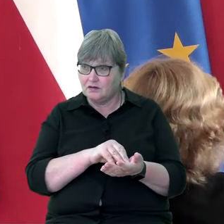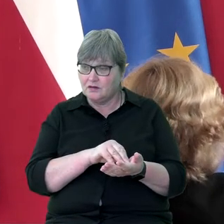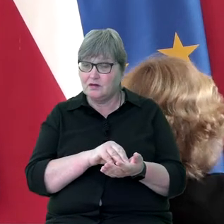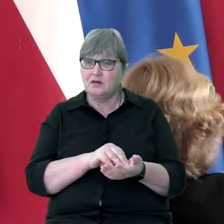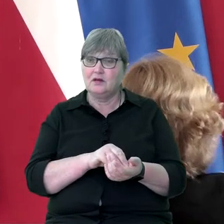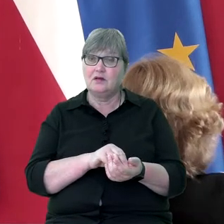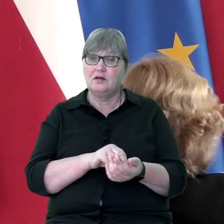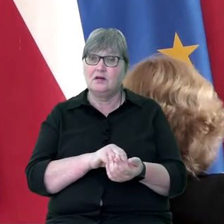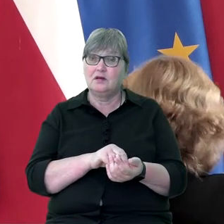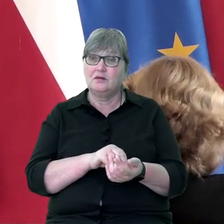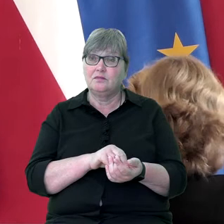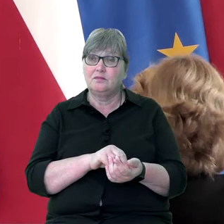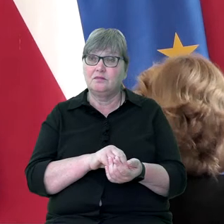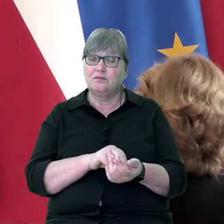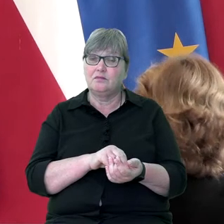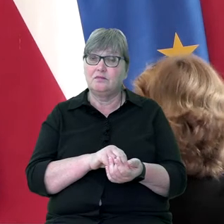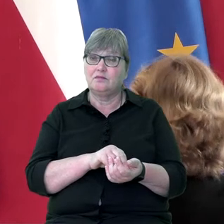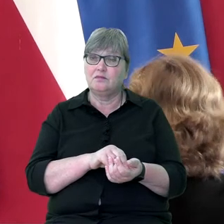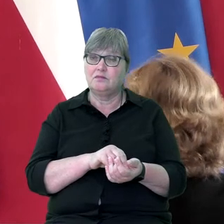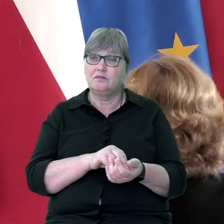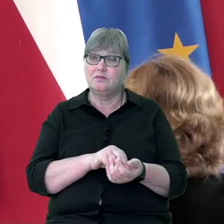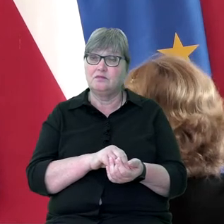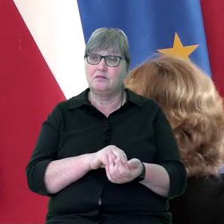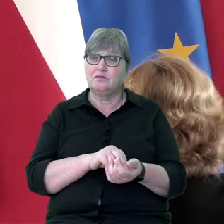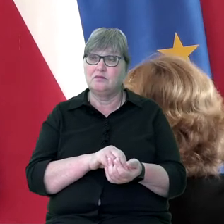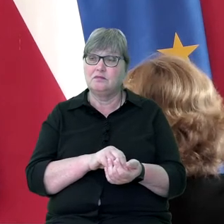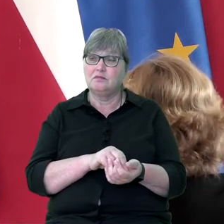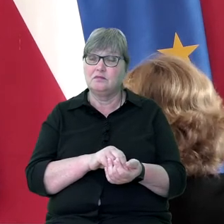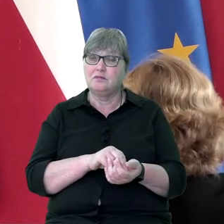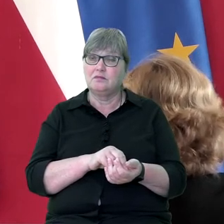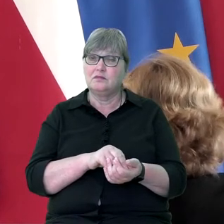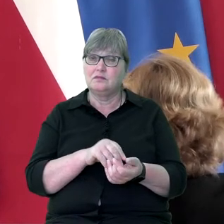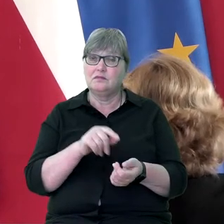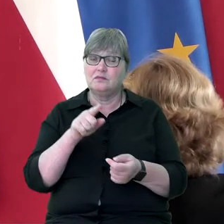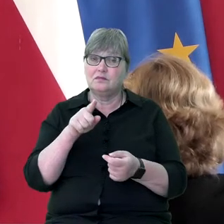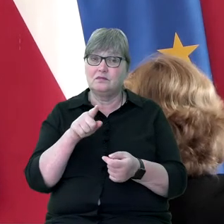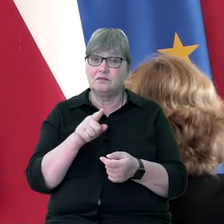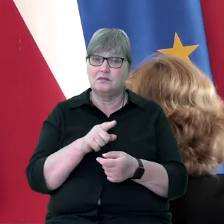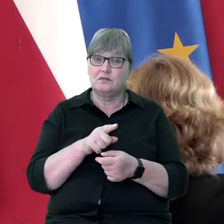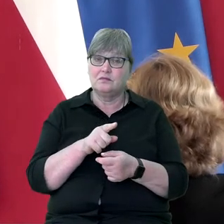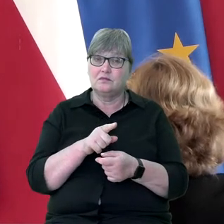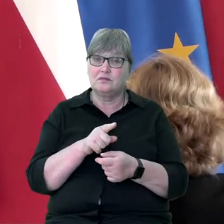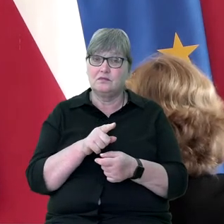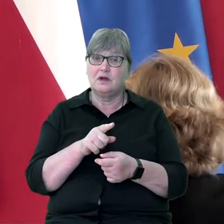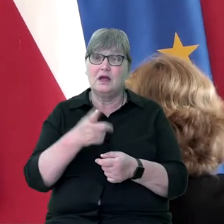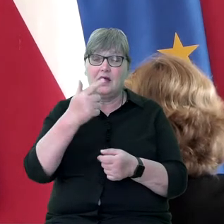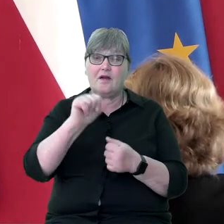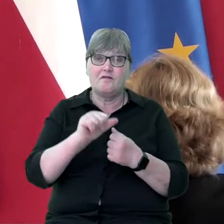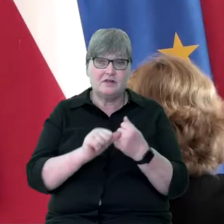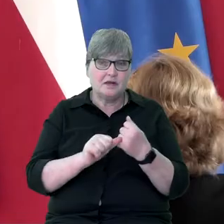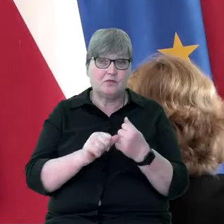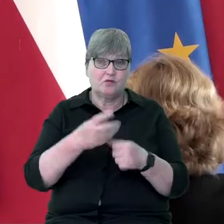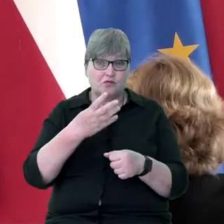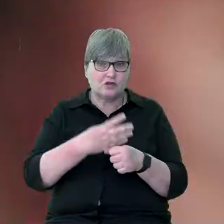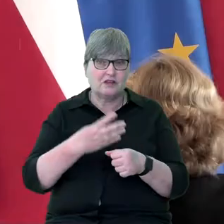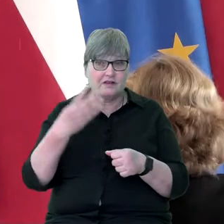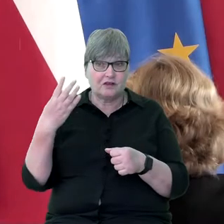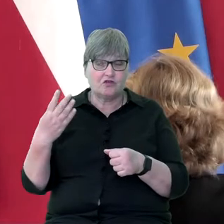krócej, no też w nie mniej dramatycznych okolicznościach, ponieważ no, w lipcu 1944